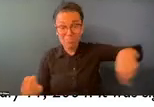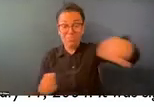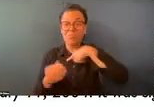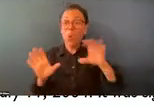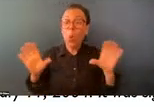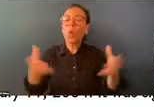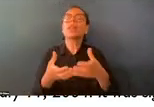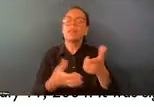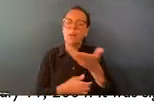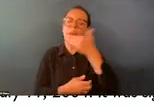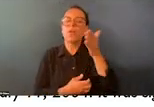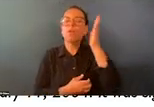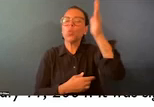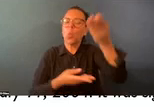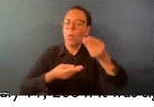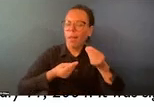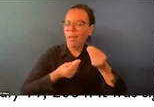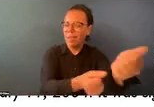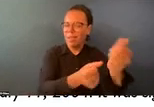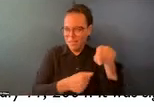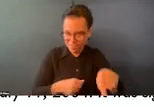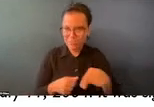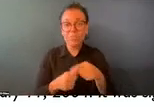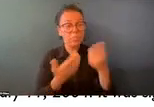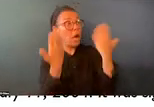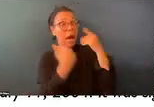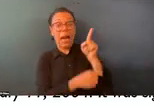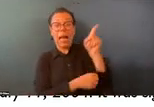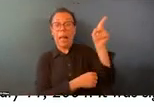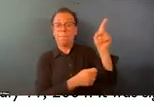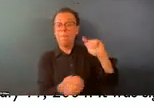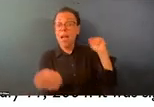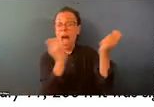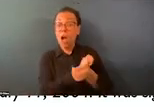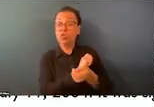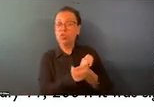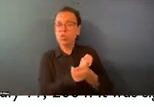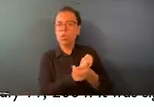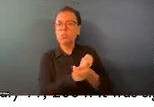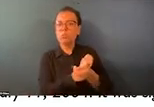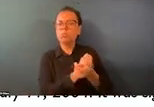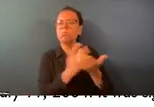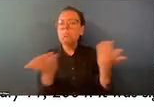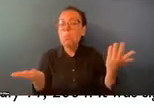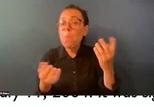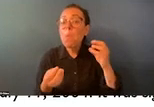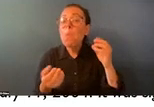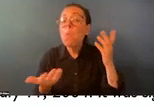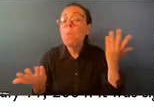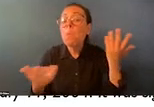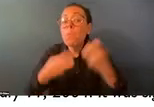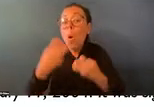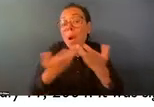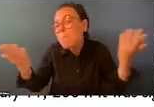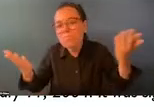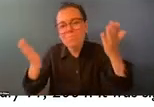климата – это ответственность каждого, не только людей среднего возраста или старого возраста, или мужчин.